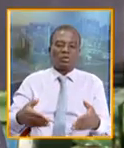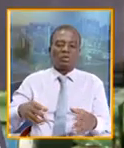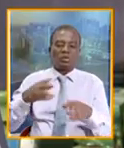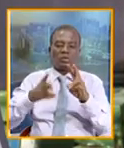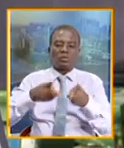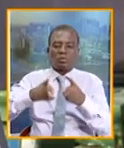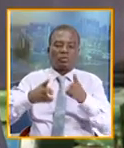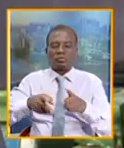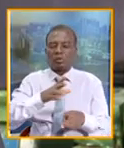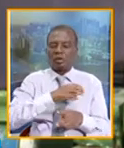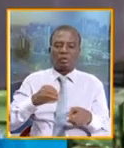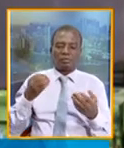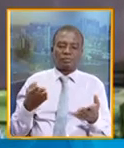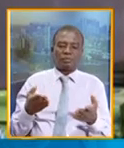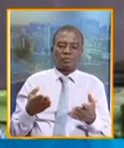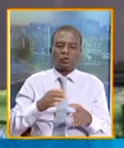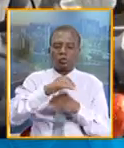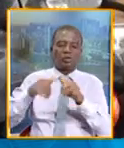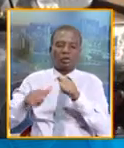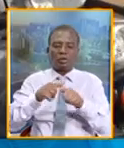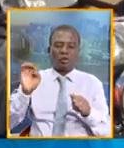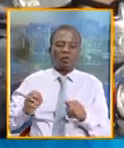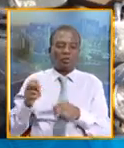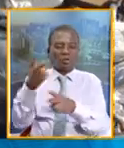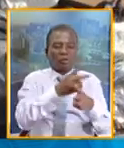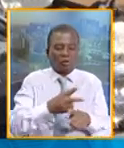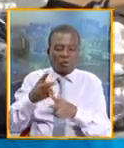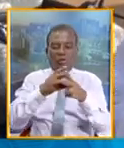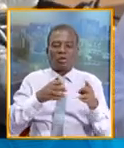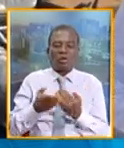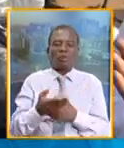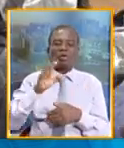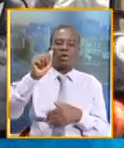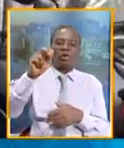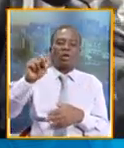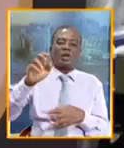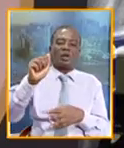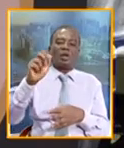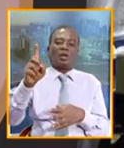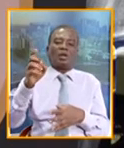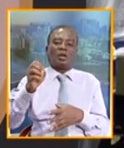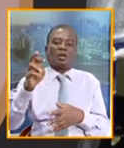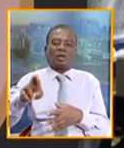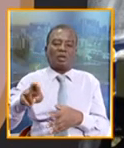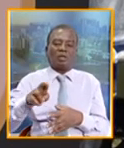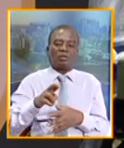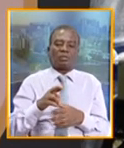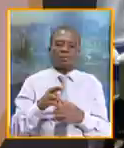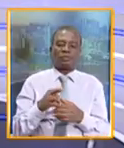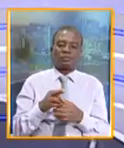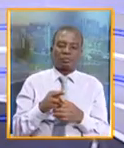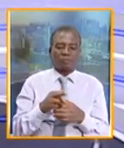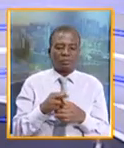du maraîcher et du vivrier. Toutes ces activités seront supervisées par la NADER, l'Agence nationale d'appui au développement rural.